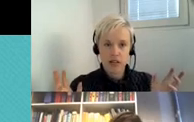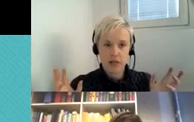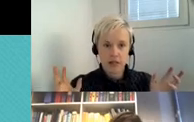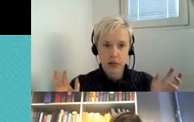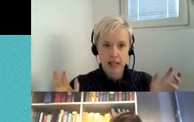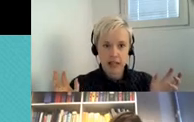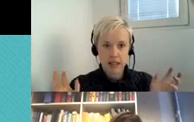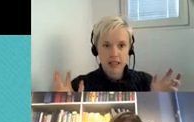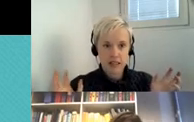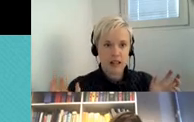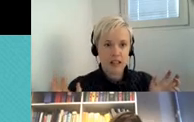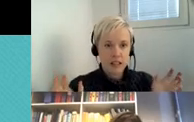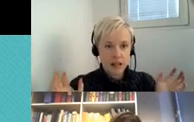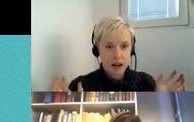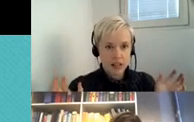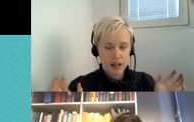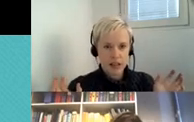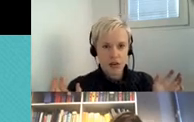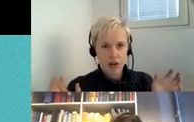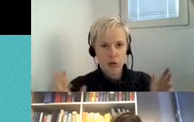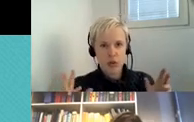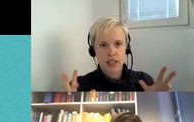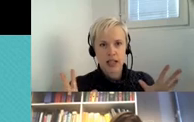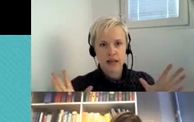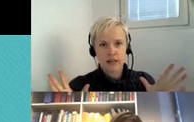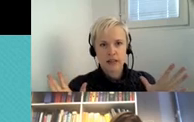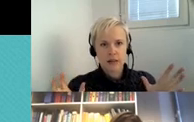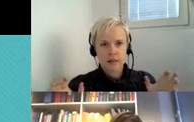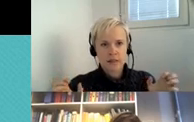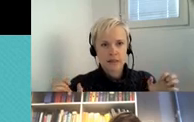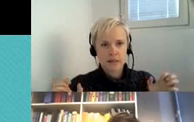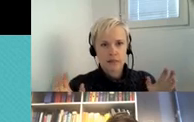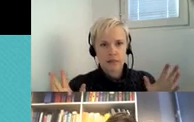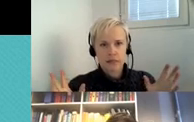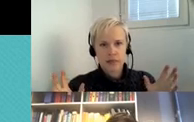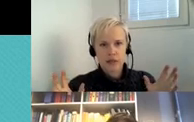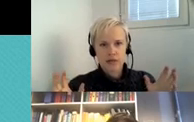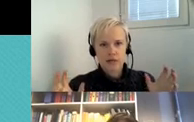voi olla se viimeinen sana gravitaatiolle, mutta että